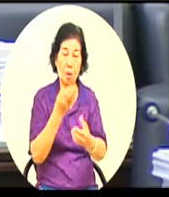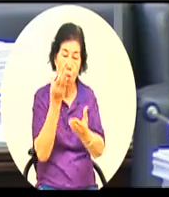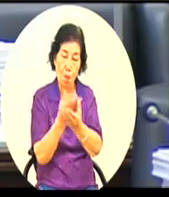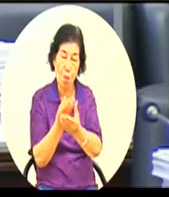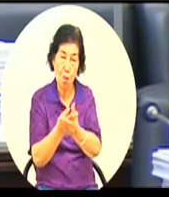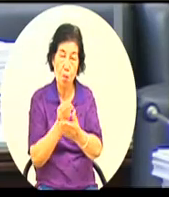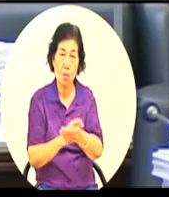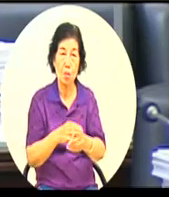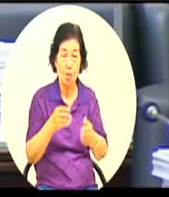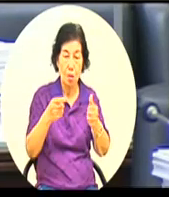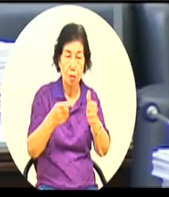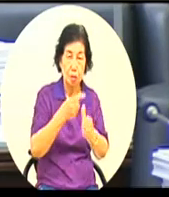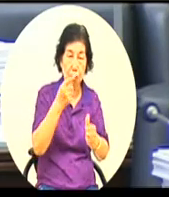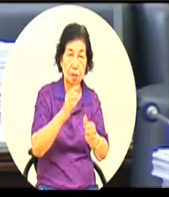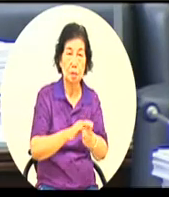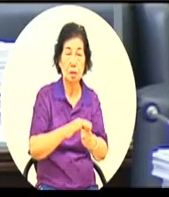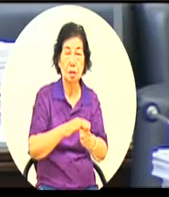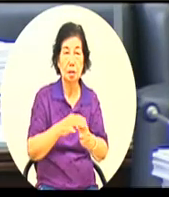对，